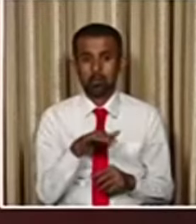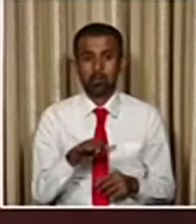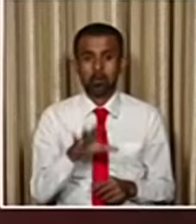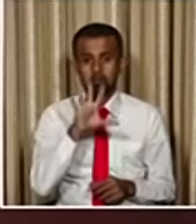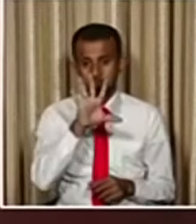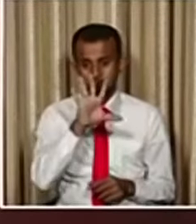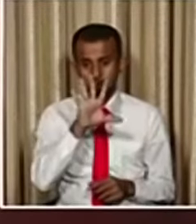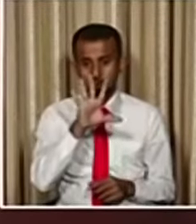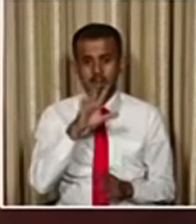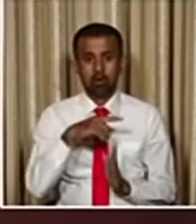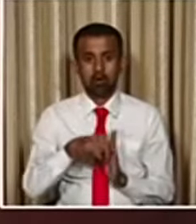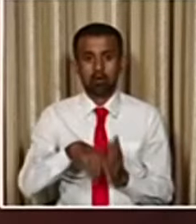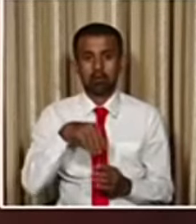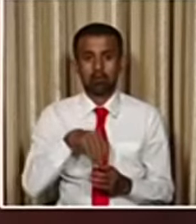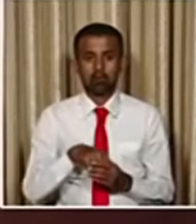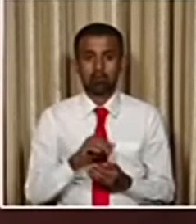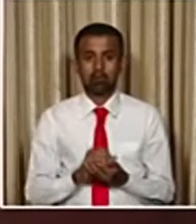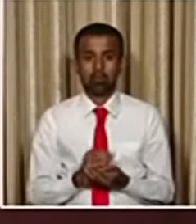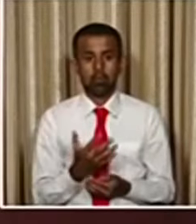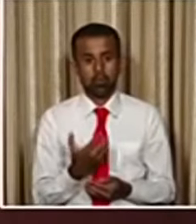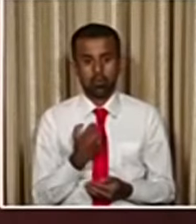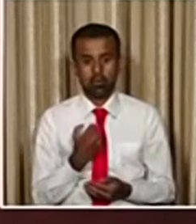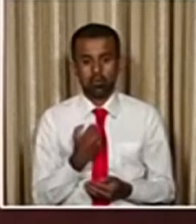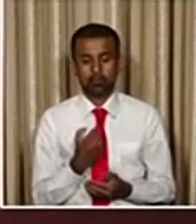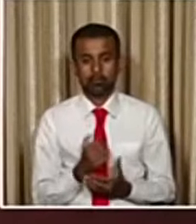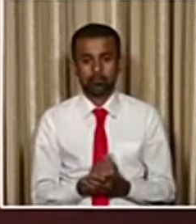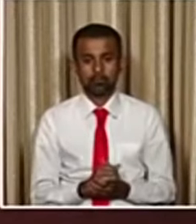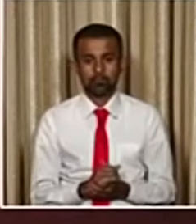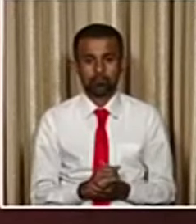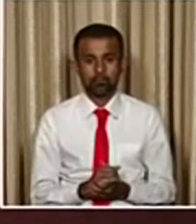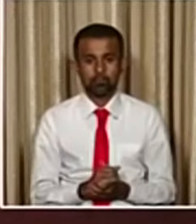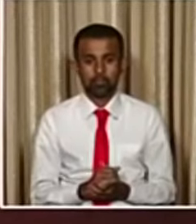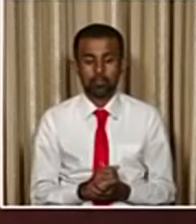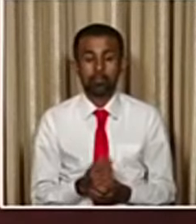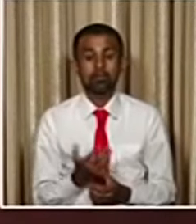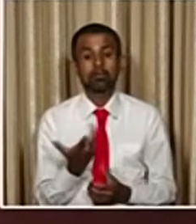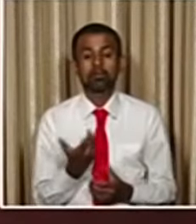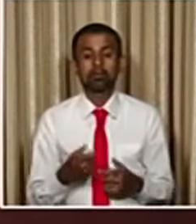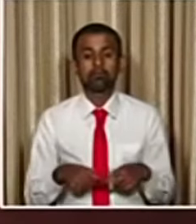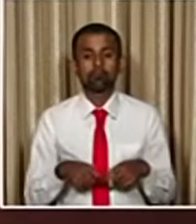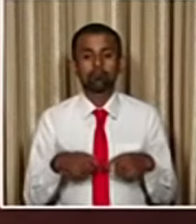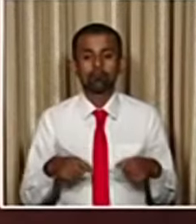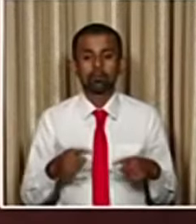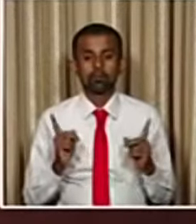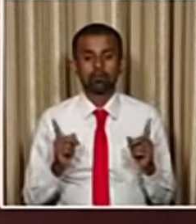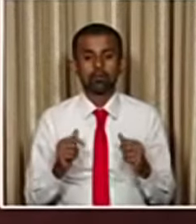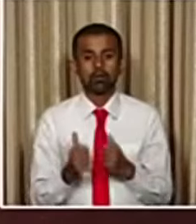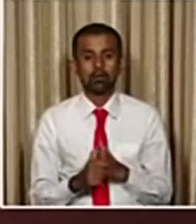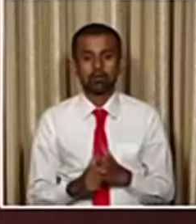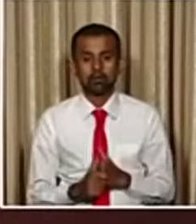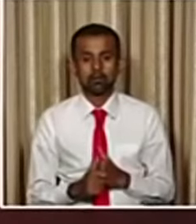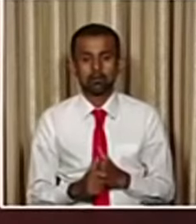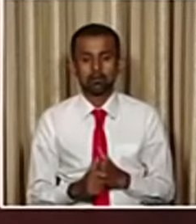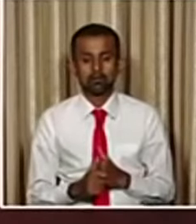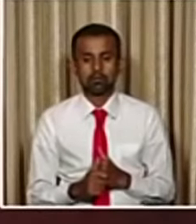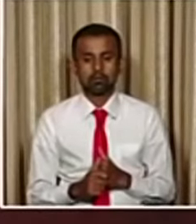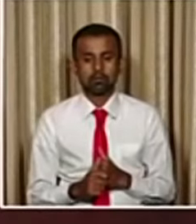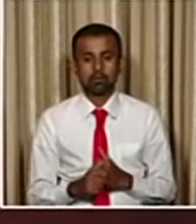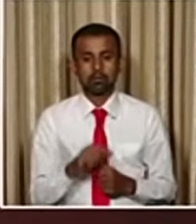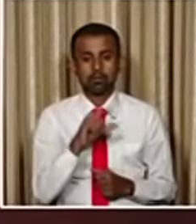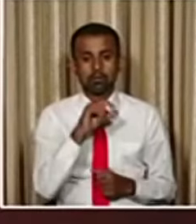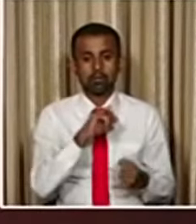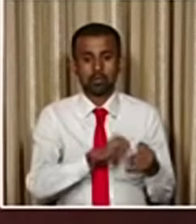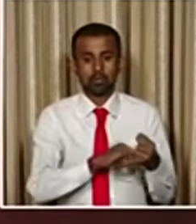ಪಹಕ್ ಅವಮಶೇ ಲಂಕಾವತುಲು ತೀಯನು ಬಟ್ ಅಟ್ ವಾಟ್ ಕಾಸ್ಟ್ ಕಿನಗೈ ಪ್ರಶ್ನೆ ಕಿಯಕ್ ವೇದಂ ಕಲ್ಲದ ಮೇ ಕ್ರೀಡಾಂಗಣ ಅದನ್ನು ಕೇಳಿದೆ ಅಪ್ರೆ ಅತ್ರಮ ಎಸ್